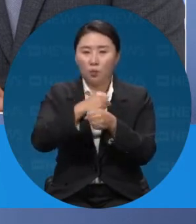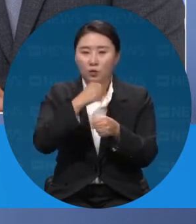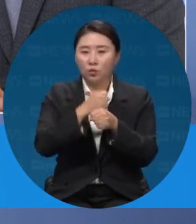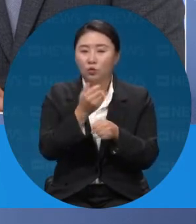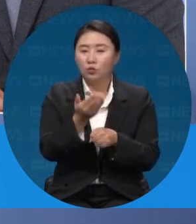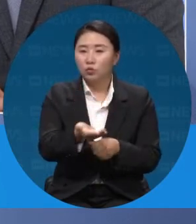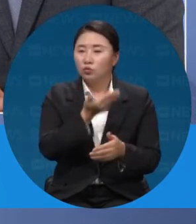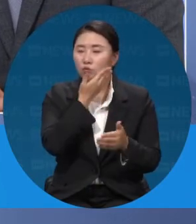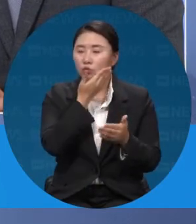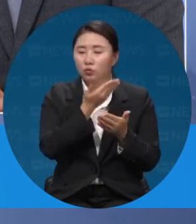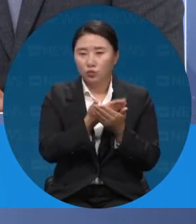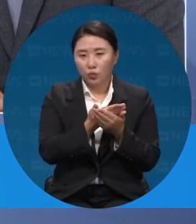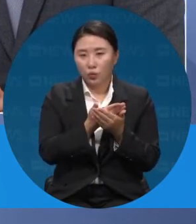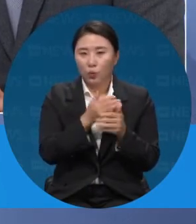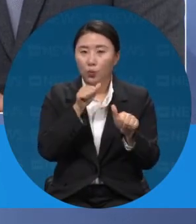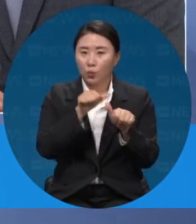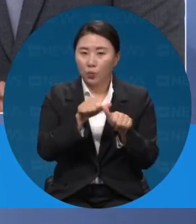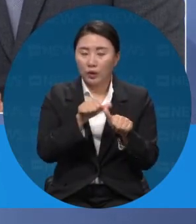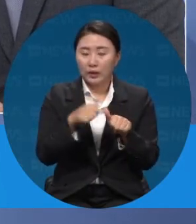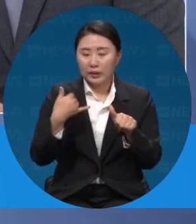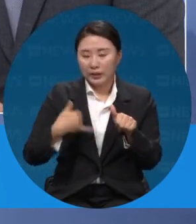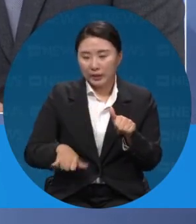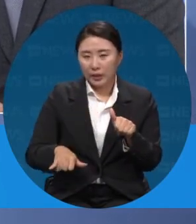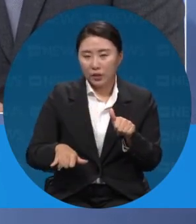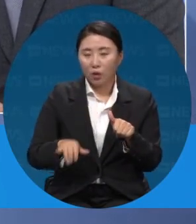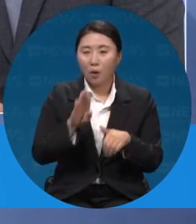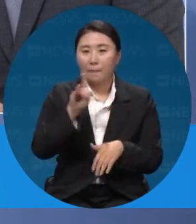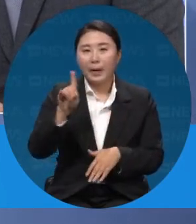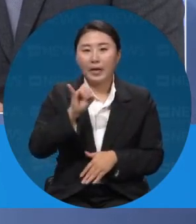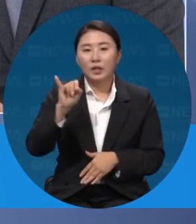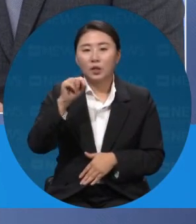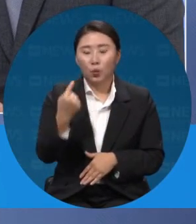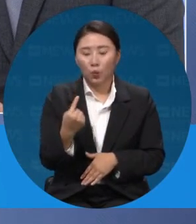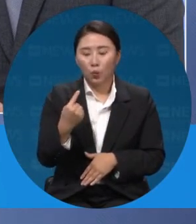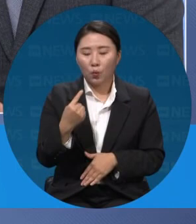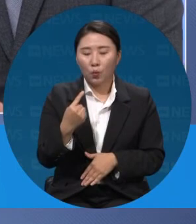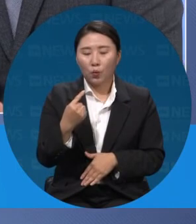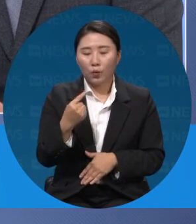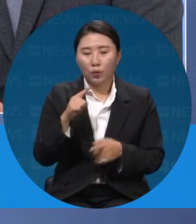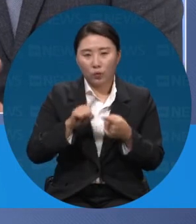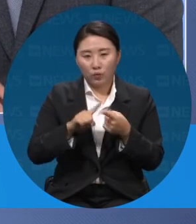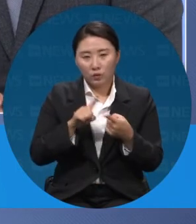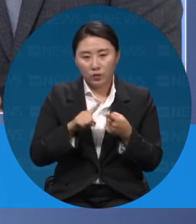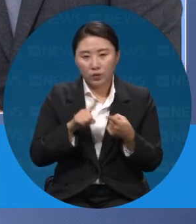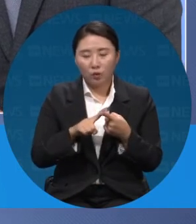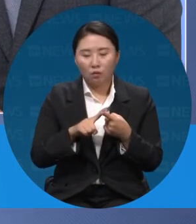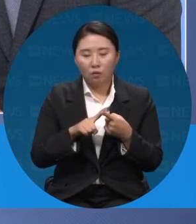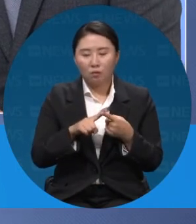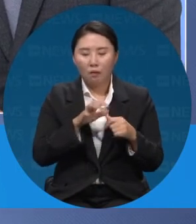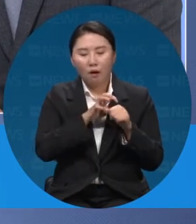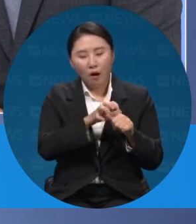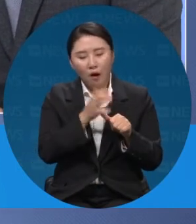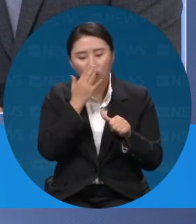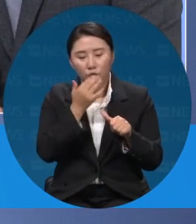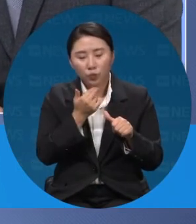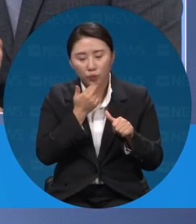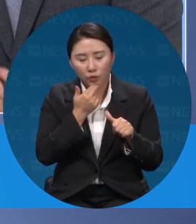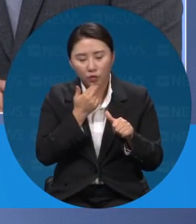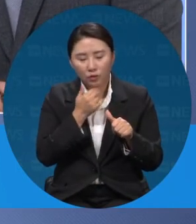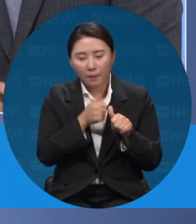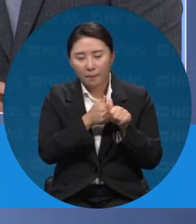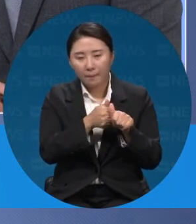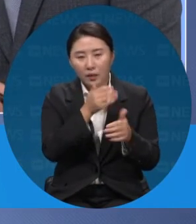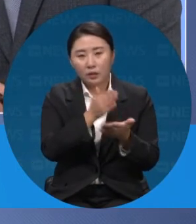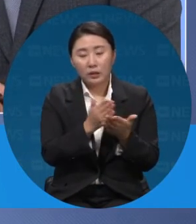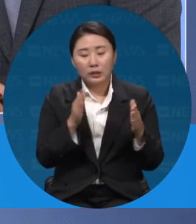게 중요하다 고 조언하는 데요 자녀의 바이오리듬 처럼 통제할 수 없는 것에 대해서 매지 말랑 건데요 또 자녀가 늦은